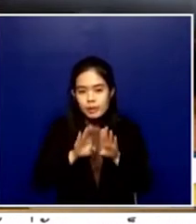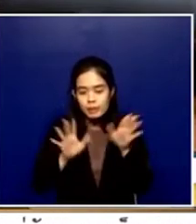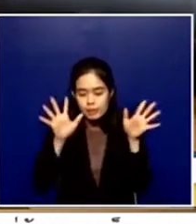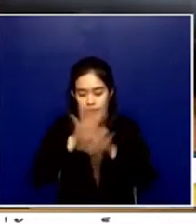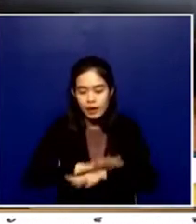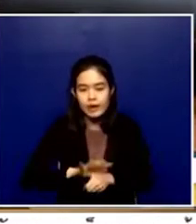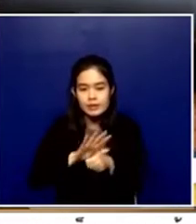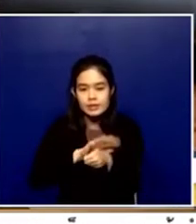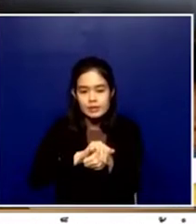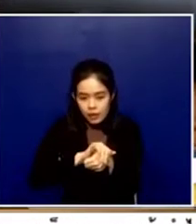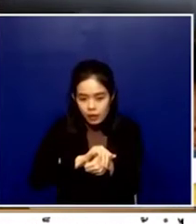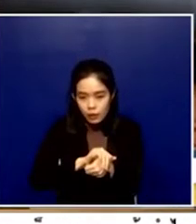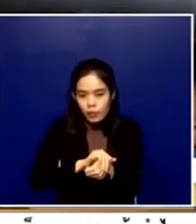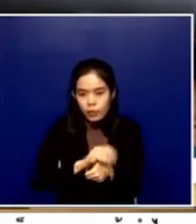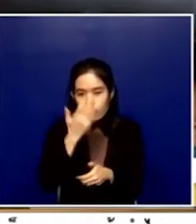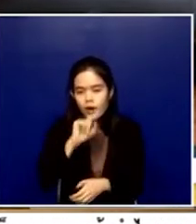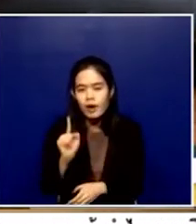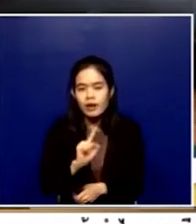8 ปี